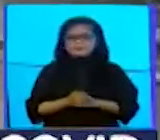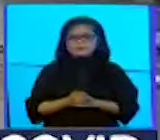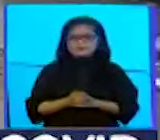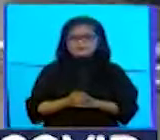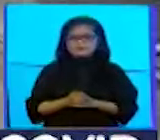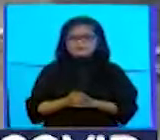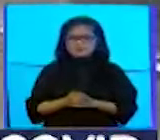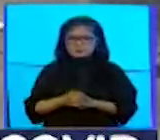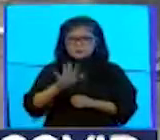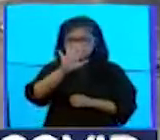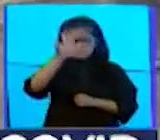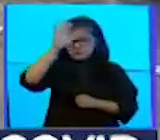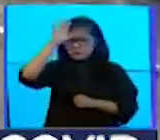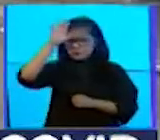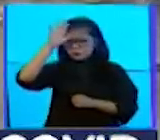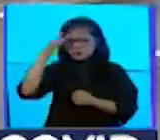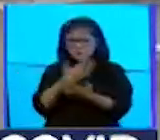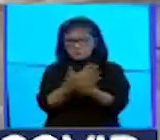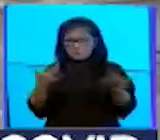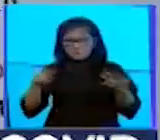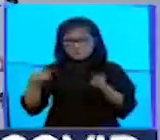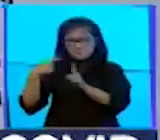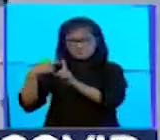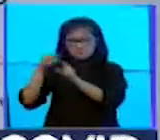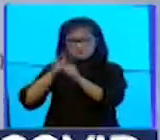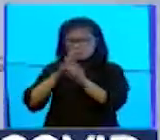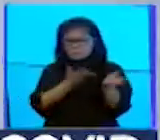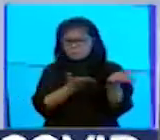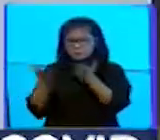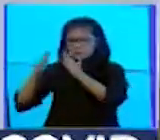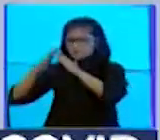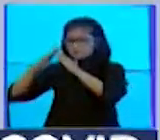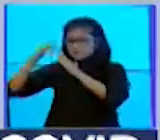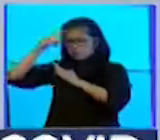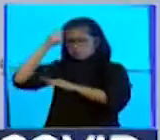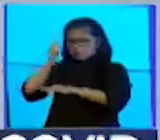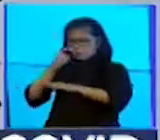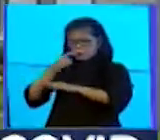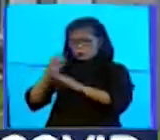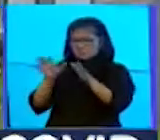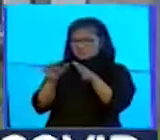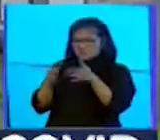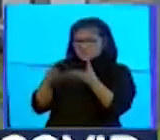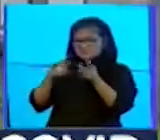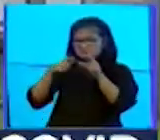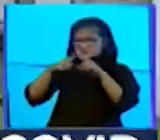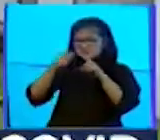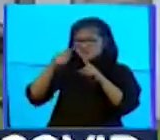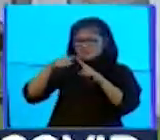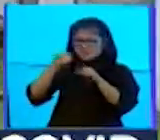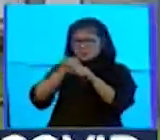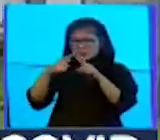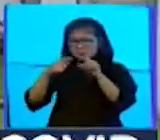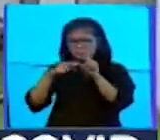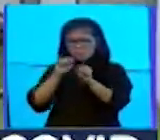Kelima warga yang positif dievakuasi ke BPKP Ciawi, Bogor. Tim Satgas COVID-19 dan aparat akan menggelar swab tes massal dari rumah ke